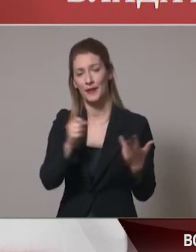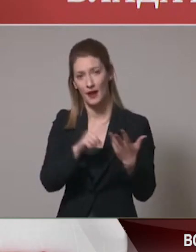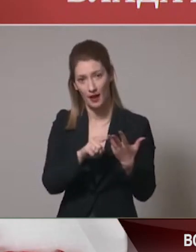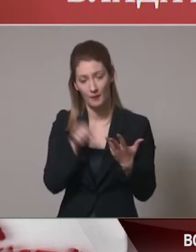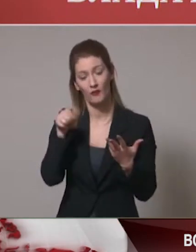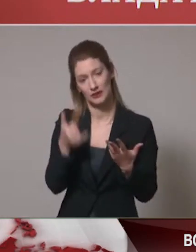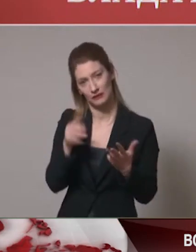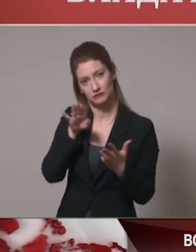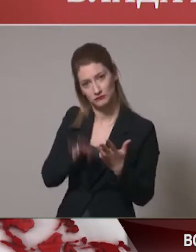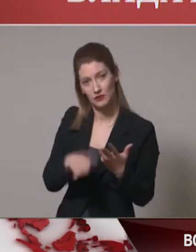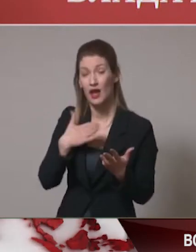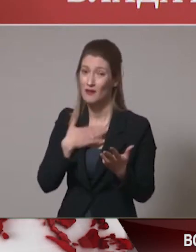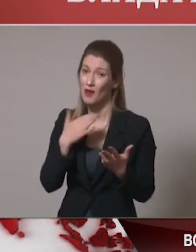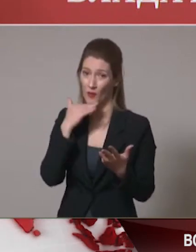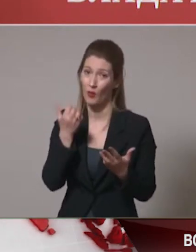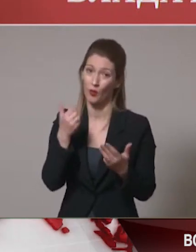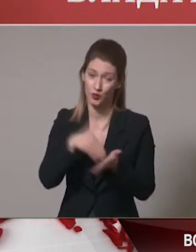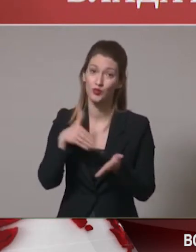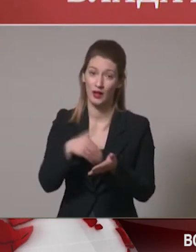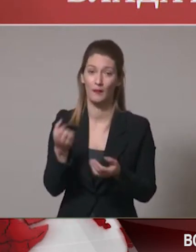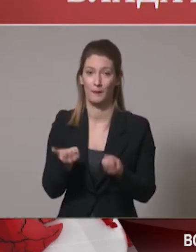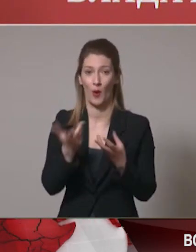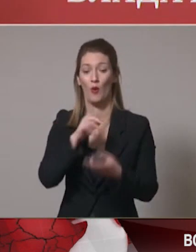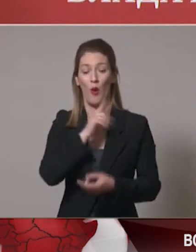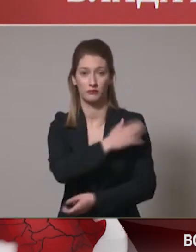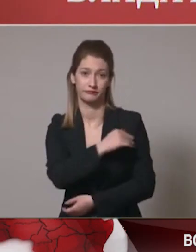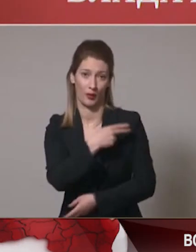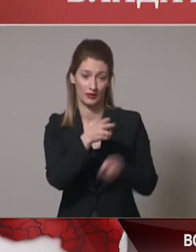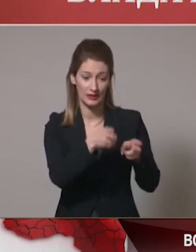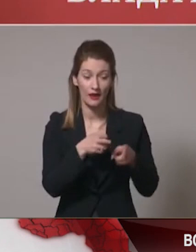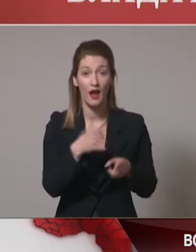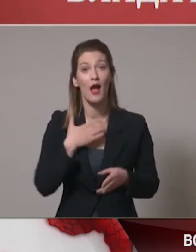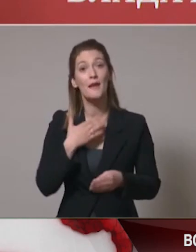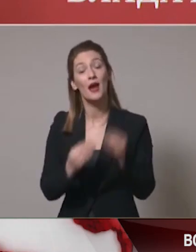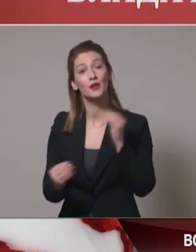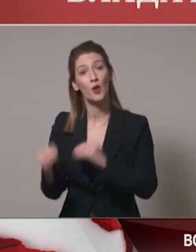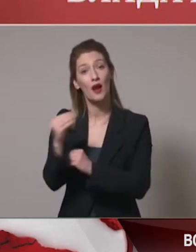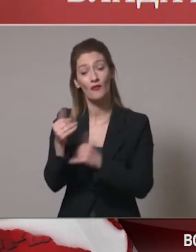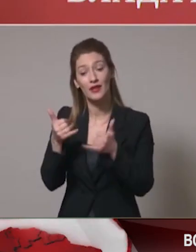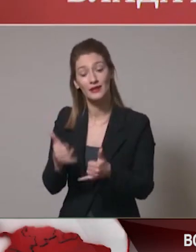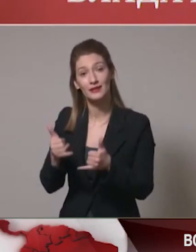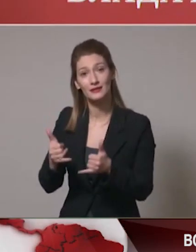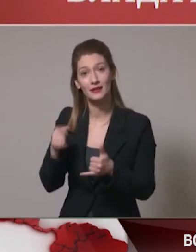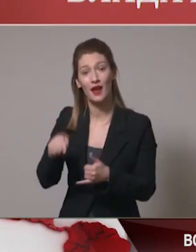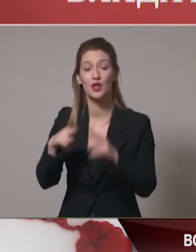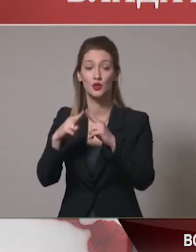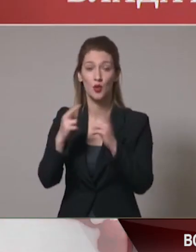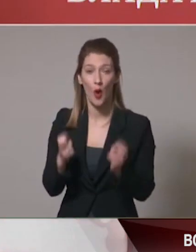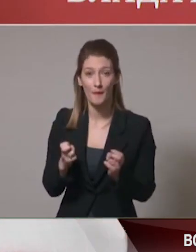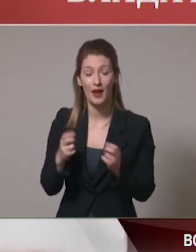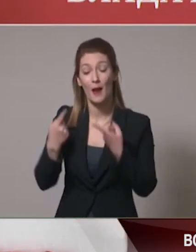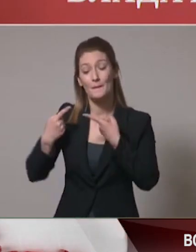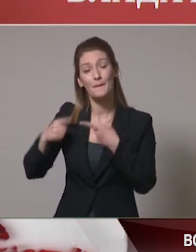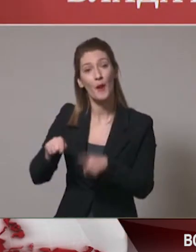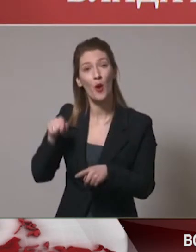Тука се уште има значаен број на пациенти кои што се хоспитализирани, а има зголемување на инциденцата во Скопје, посебно